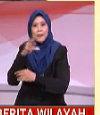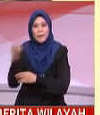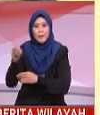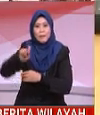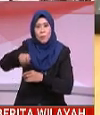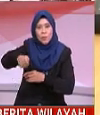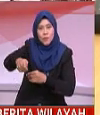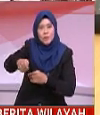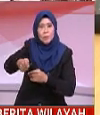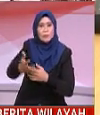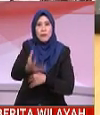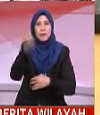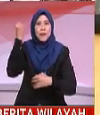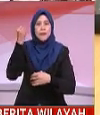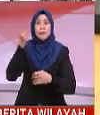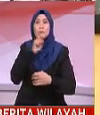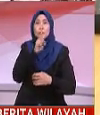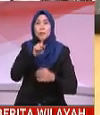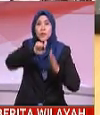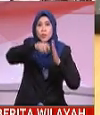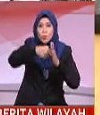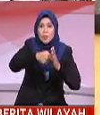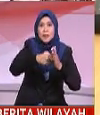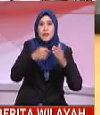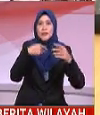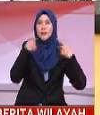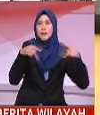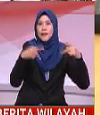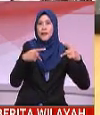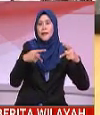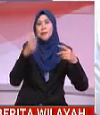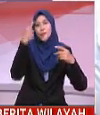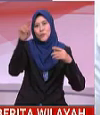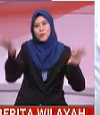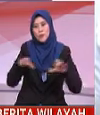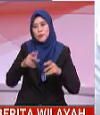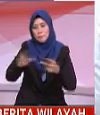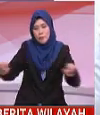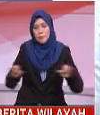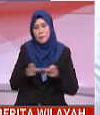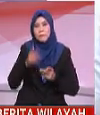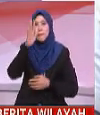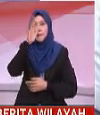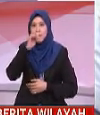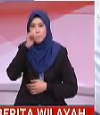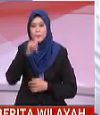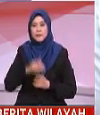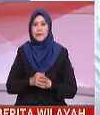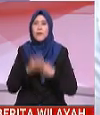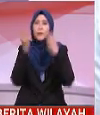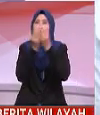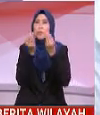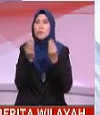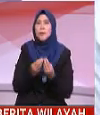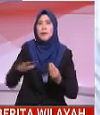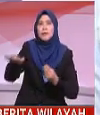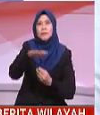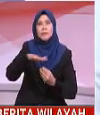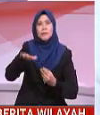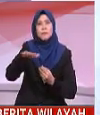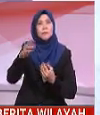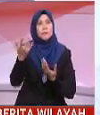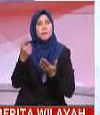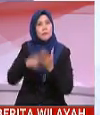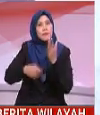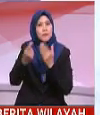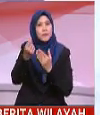dirampas dipercayai kunci premis yang menjalankan kegiatan itu di sekitar Melaka. Nilai keseluruhan rampasan dianggarkan